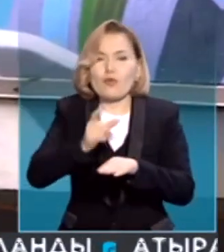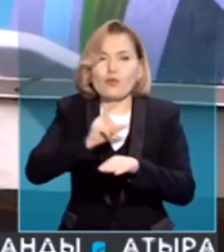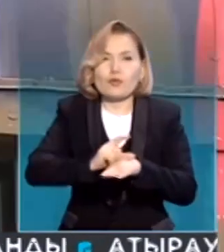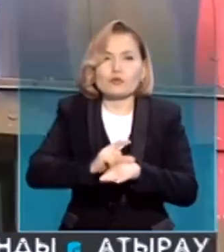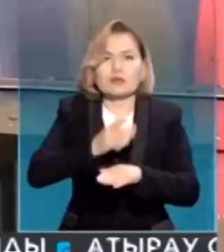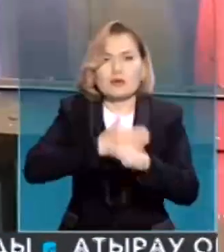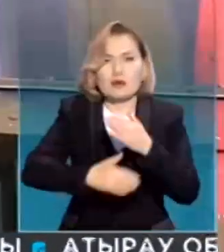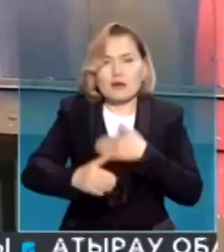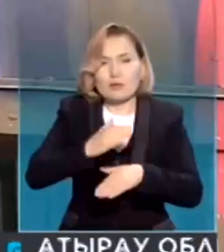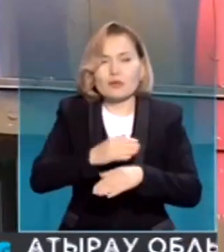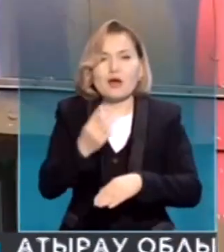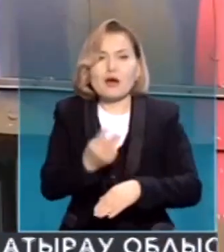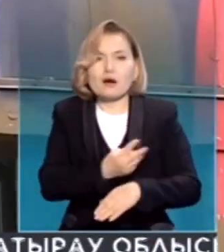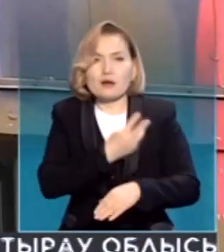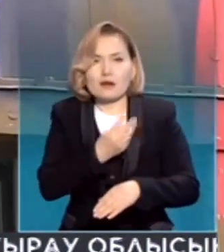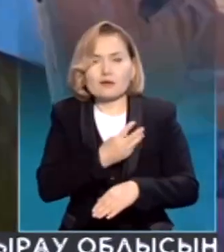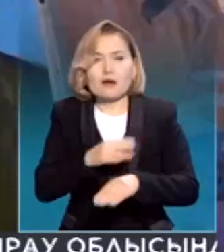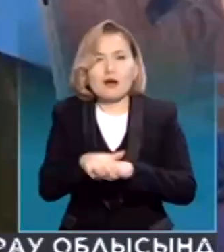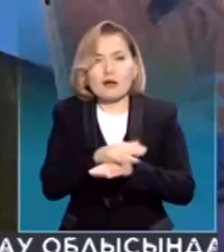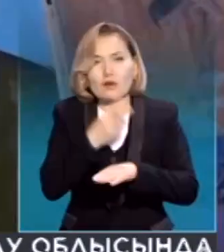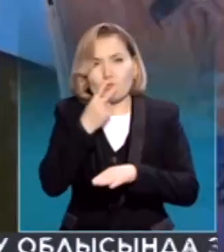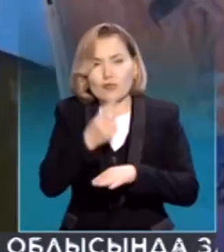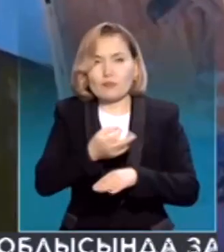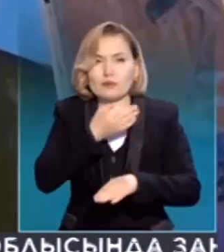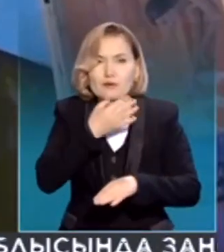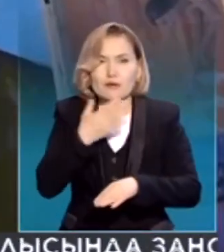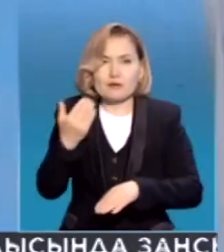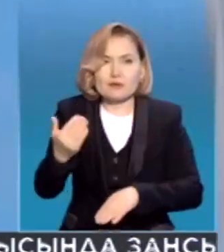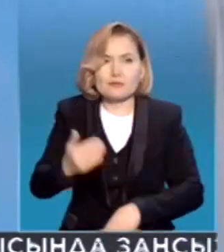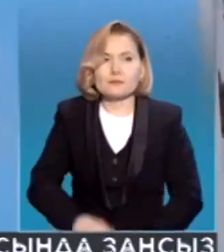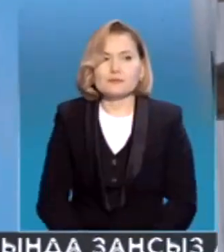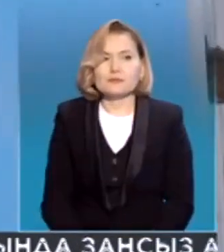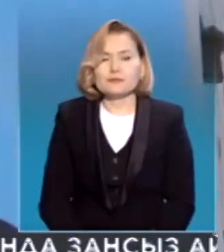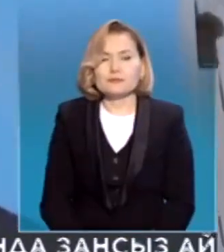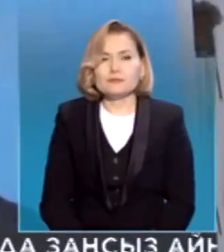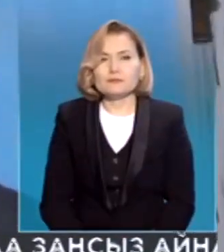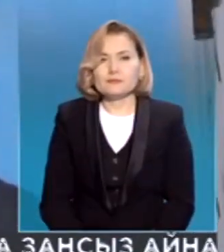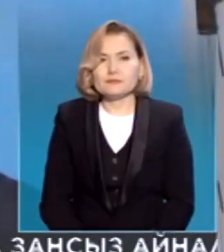көтеріңкі көңіл күй сыйлайтыны сөзсіз. Жазира